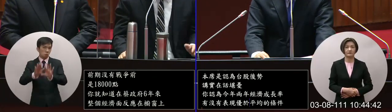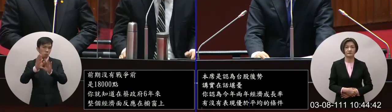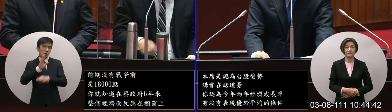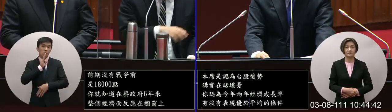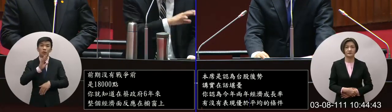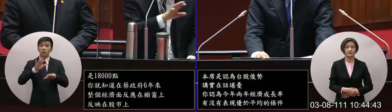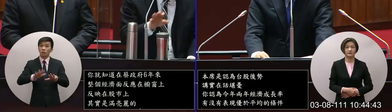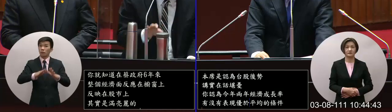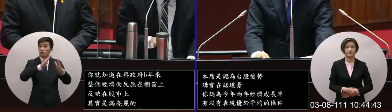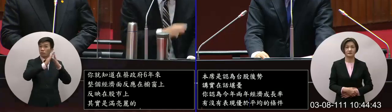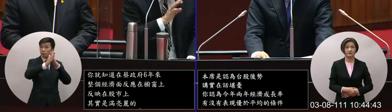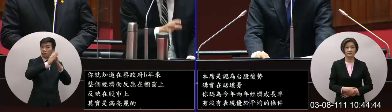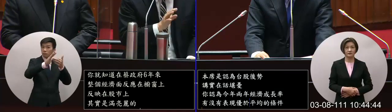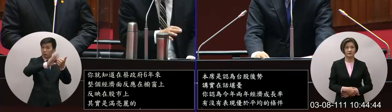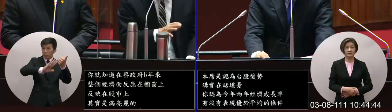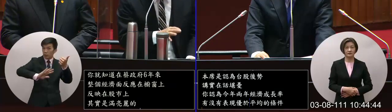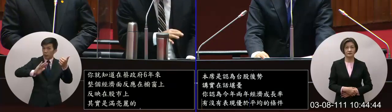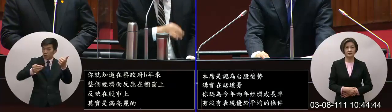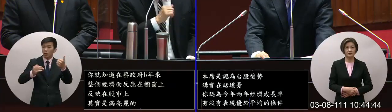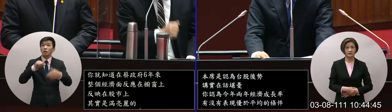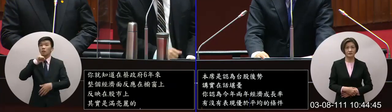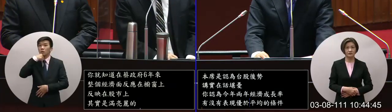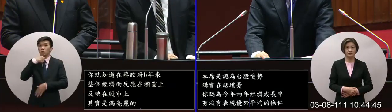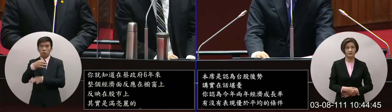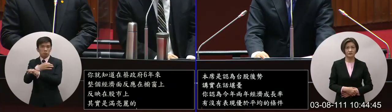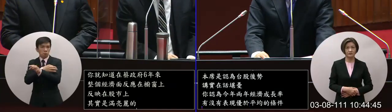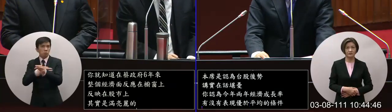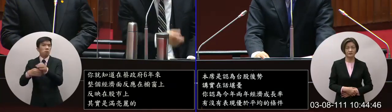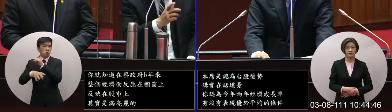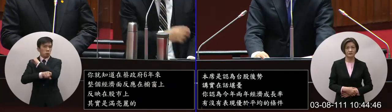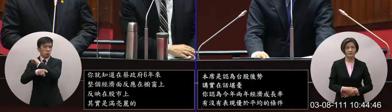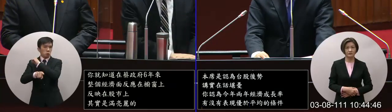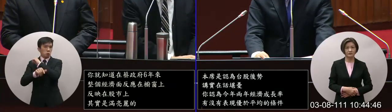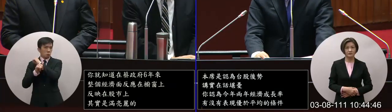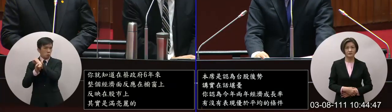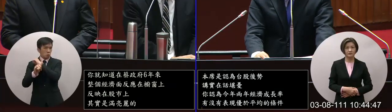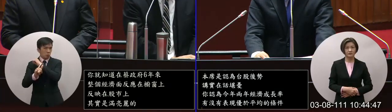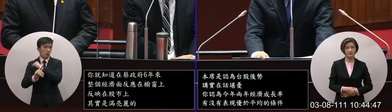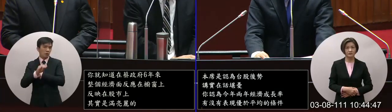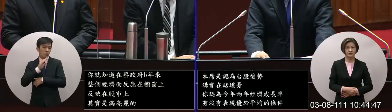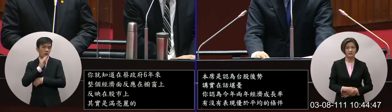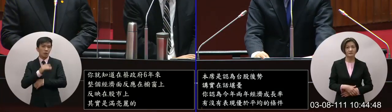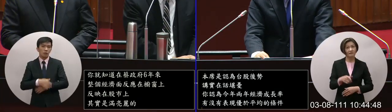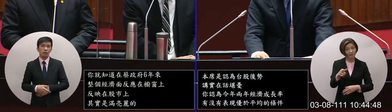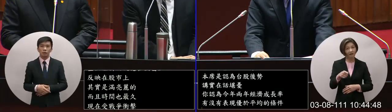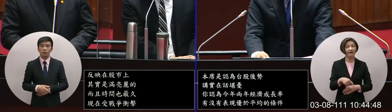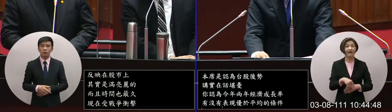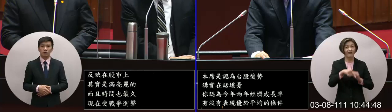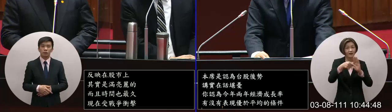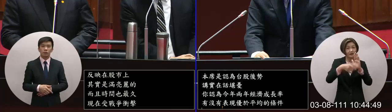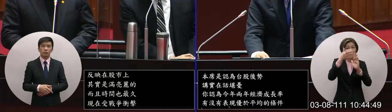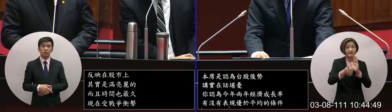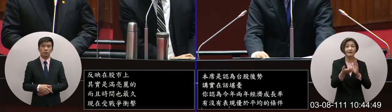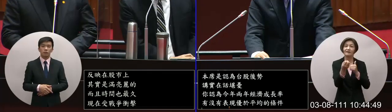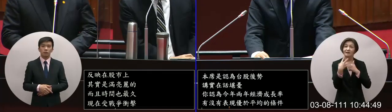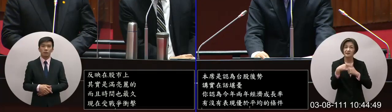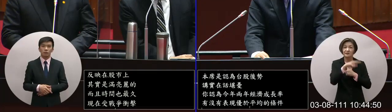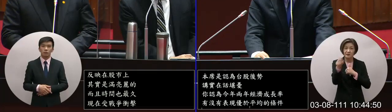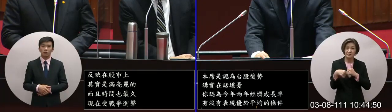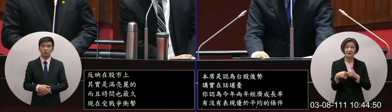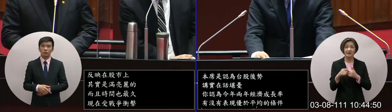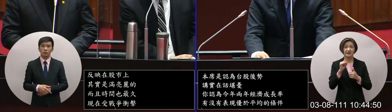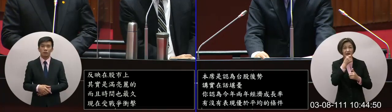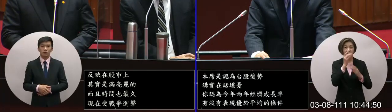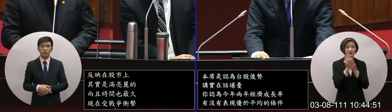然如此，但台湾经济基本面是良好，一如我刚才说明。 那所以说院长说良好，那如果没有